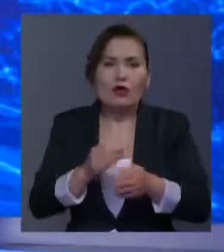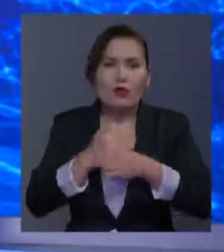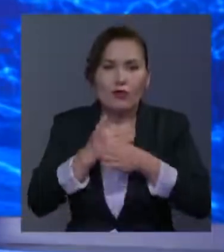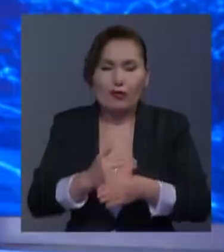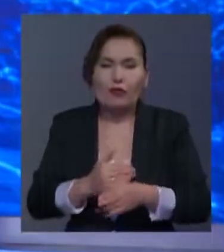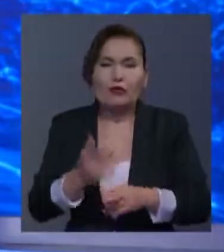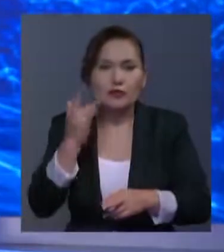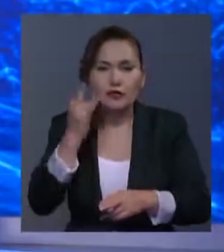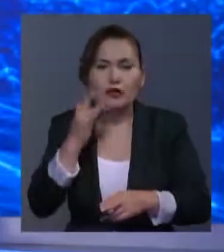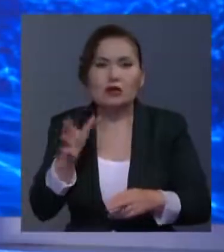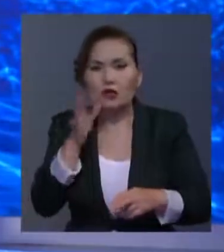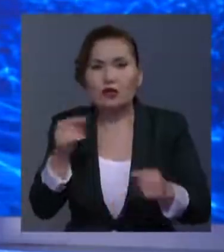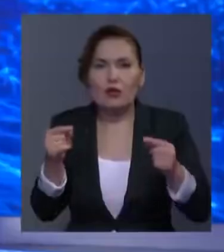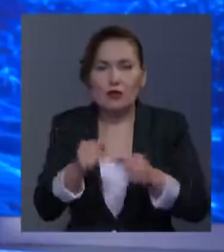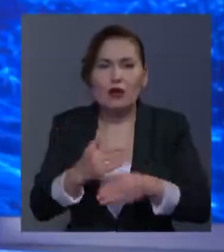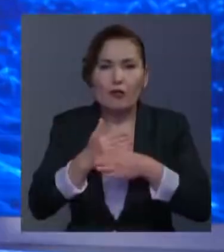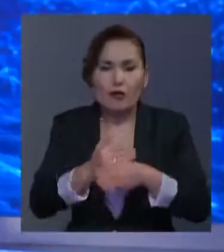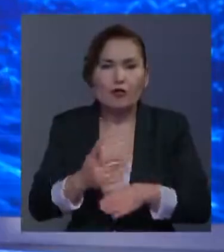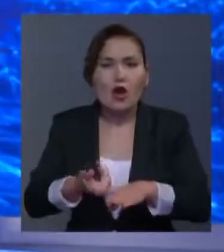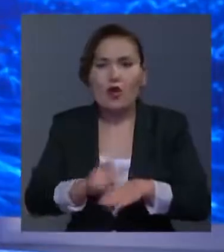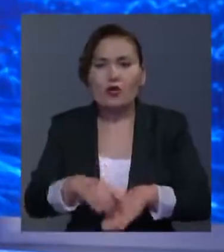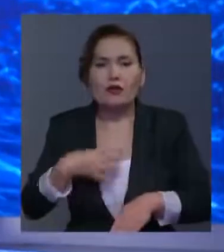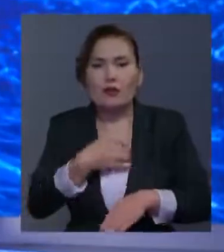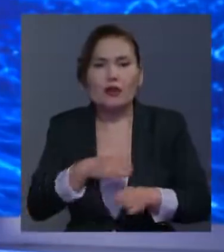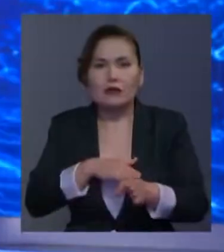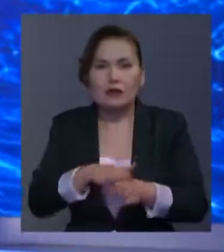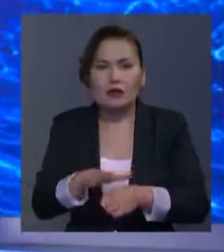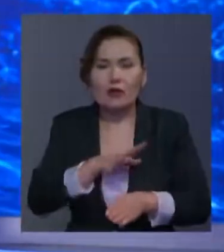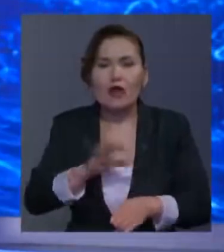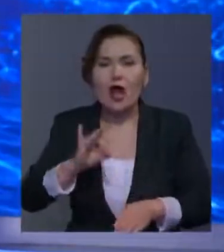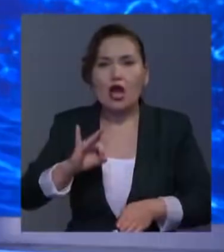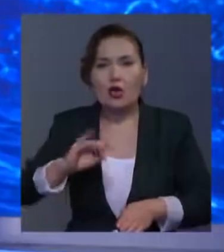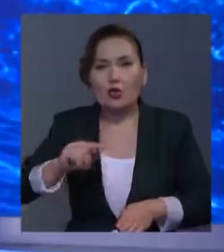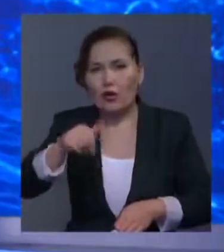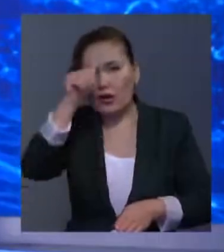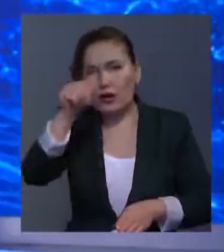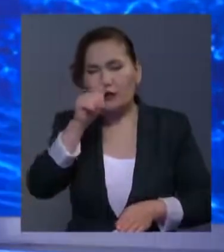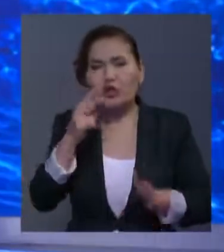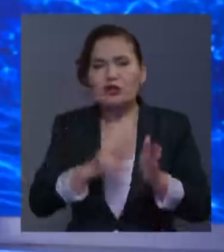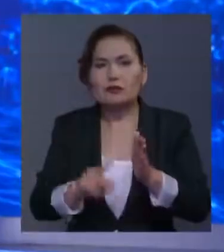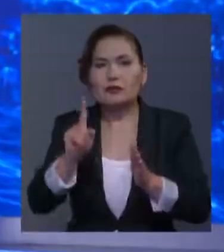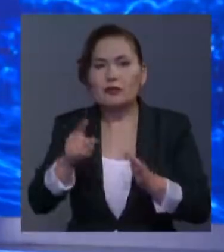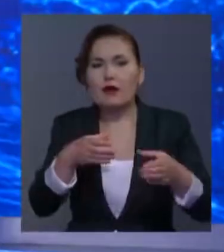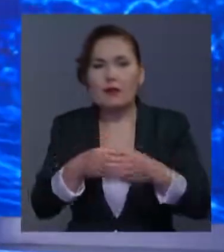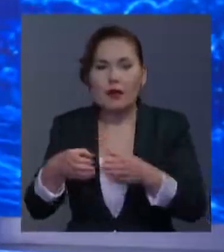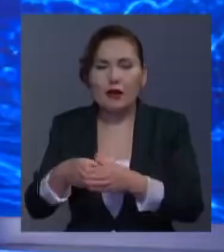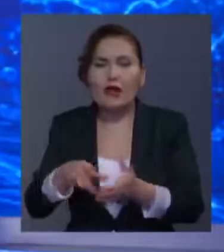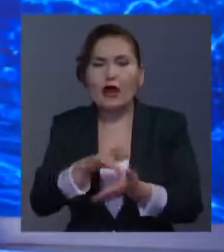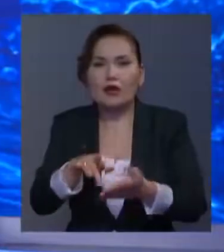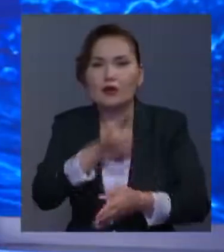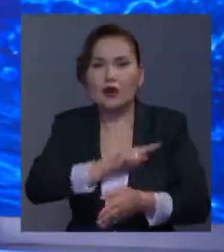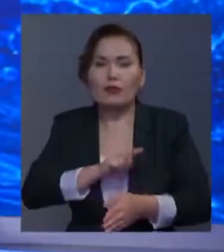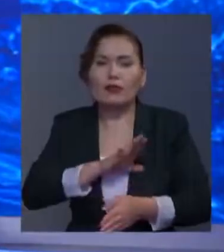тоқтатып, науқастарға дер кезінде көмек жасауда маңызды қызмет атқарған. Шілде айында қалада 71 бригада еңбек етсе, қазір олардың